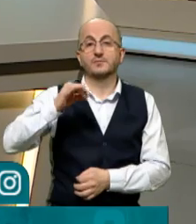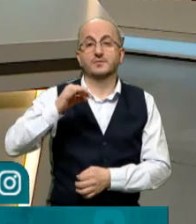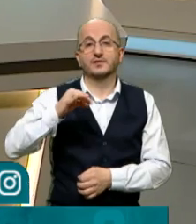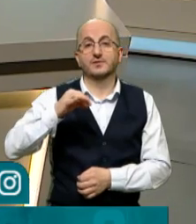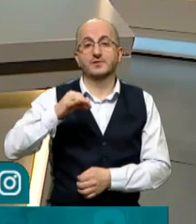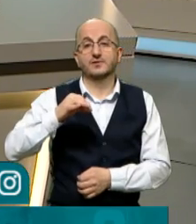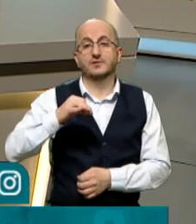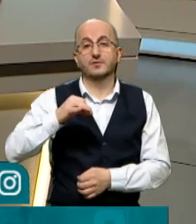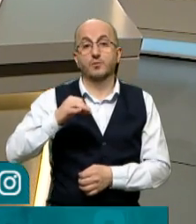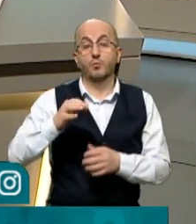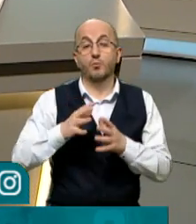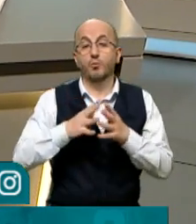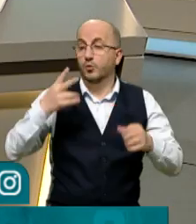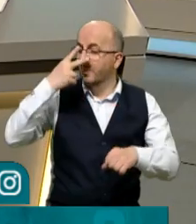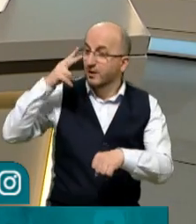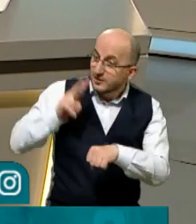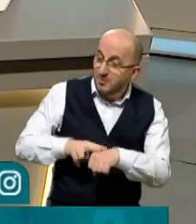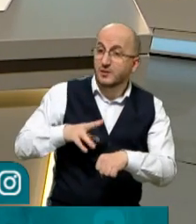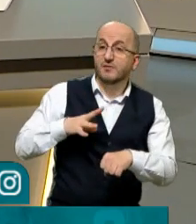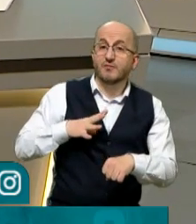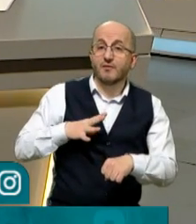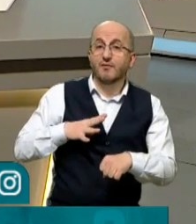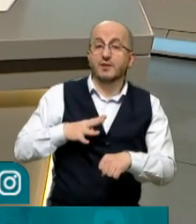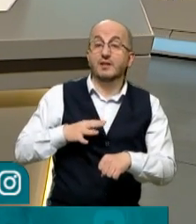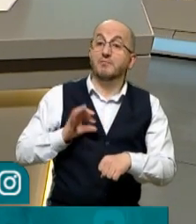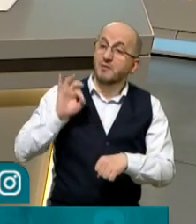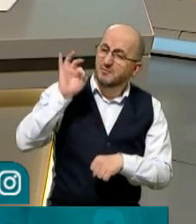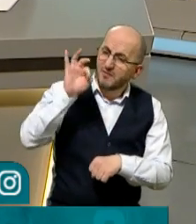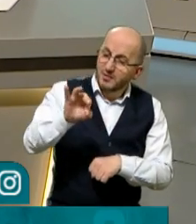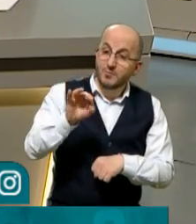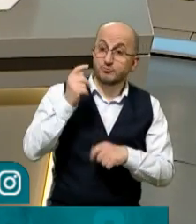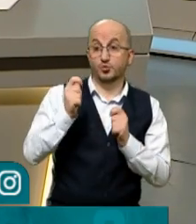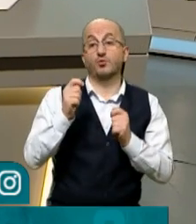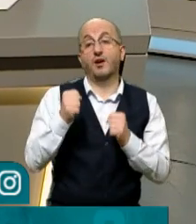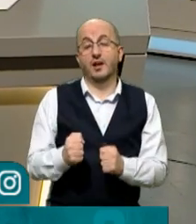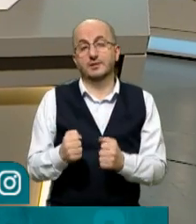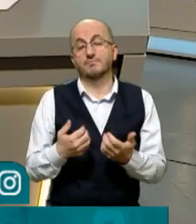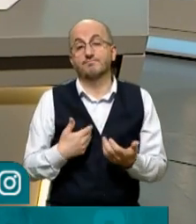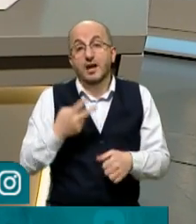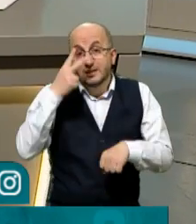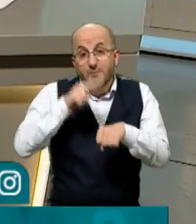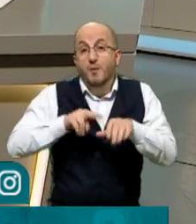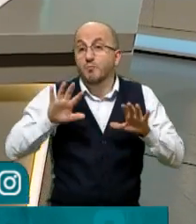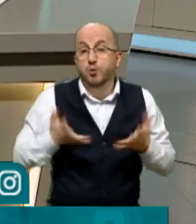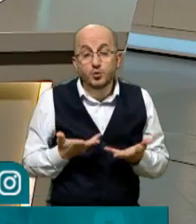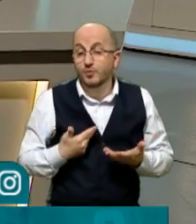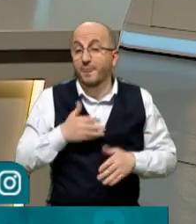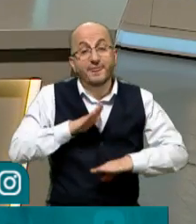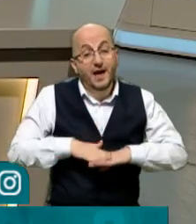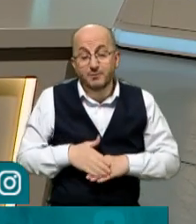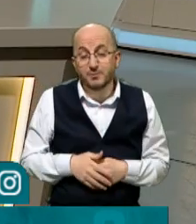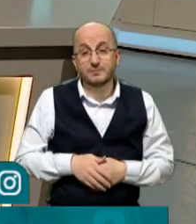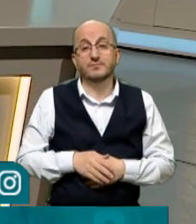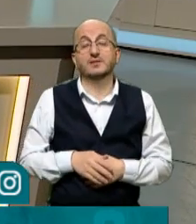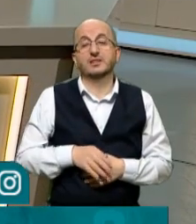varmaktan büyük bir yeminim vardı ama sonunda da varmak zorunda kaldım. Ben ne yapabilirim? Yani artık onun